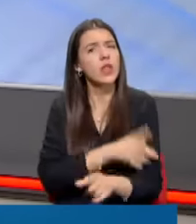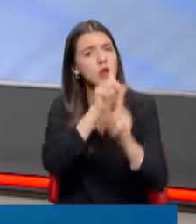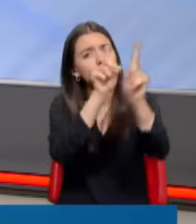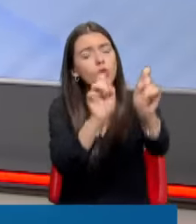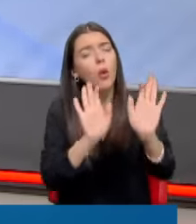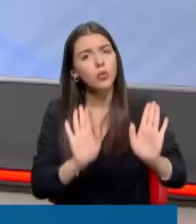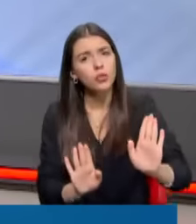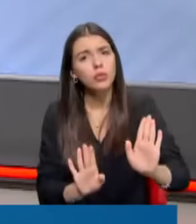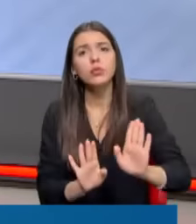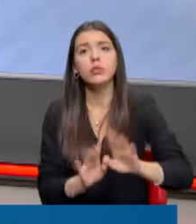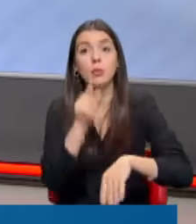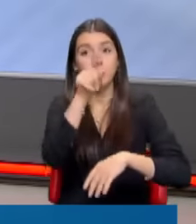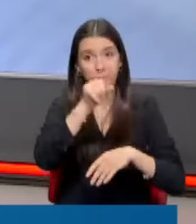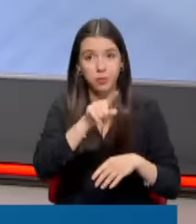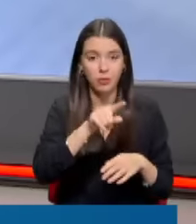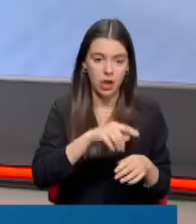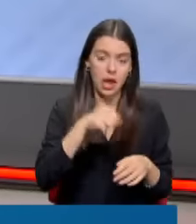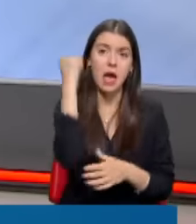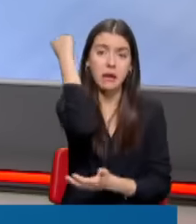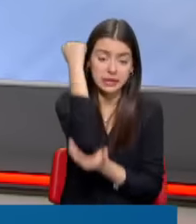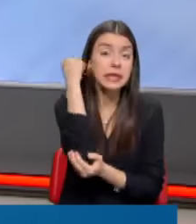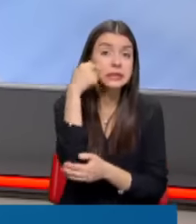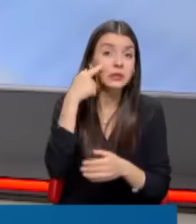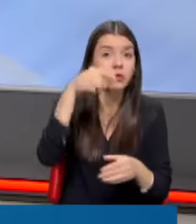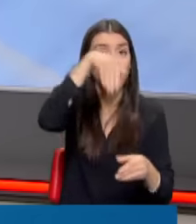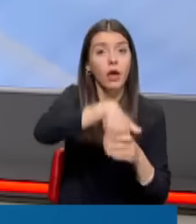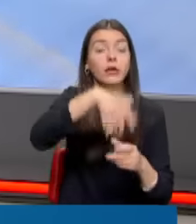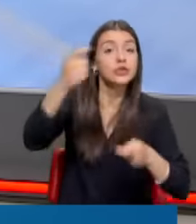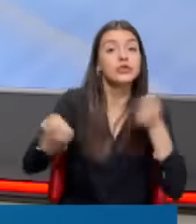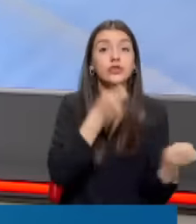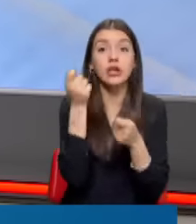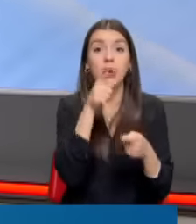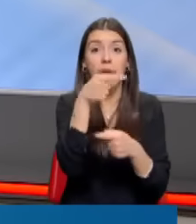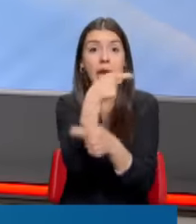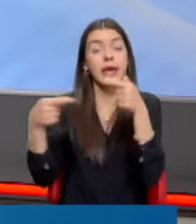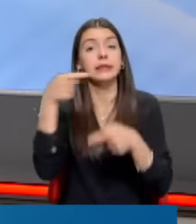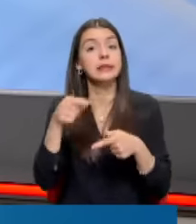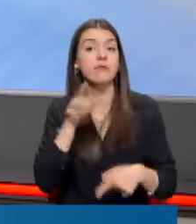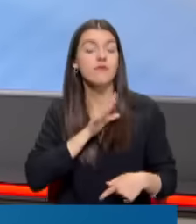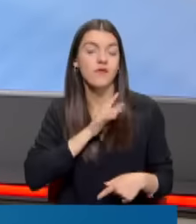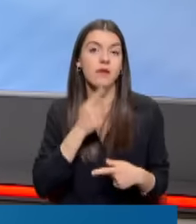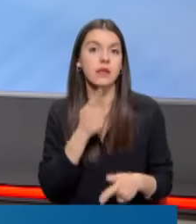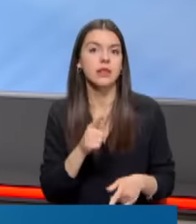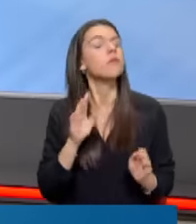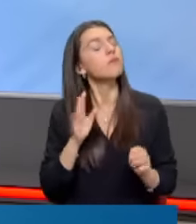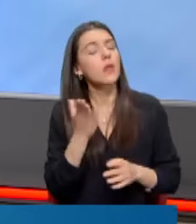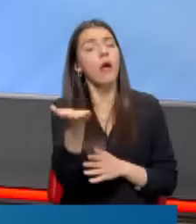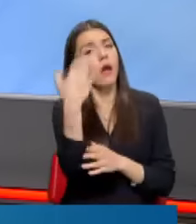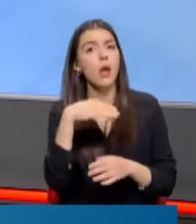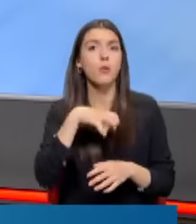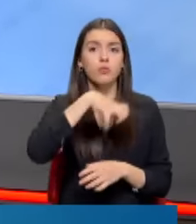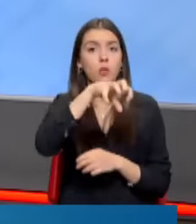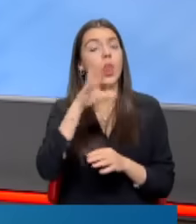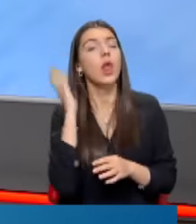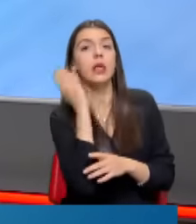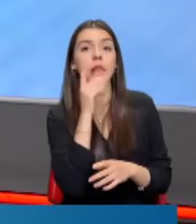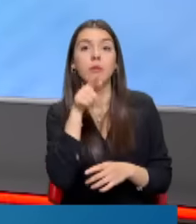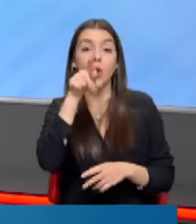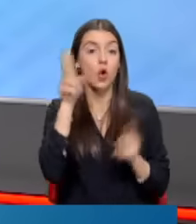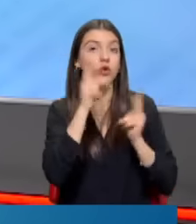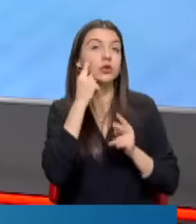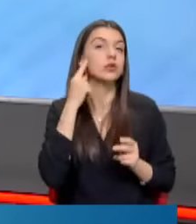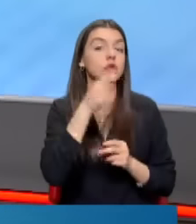buradaki kazıklama çalışmalarında eksiklik olabileceği söyleniyor. Hadi gelin bölgeye gidelim, gündüz gözüyle